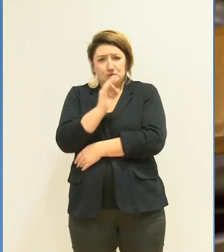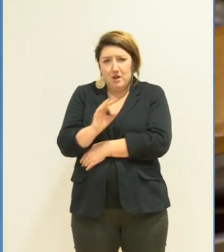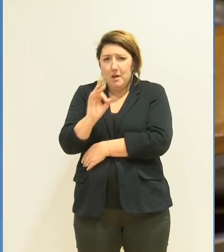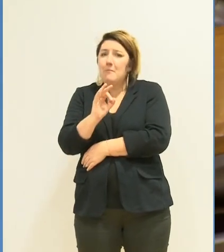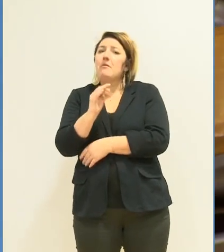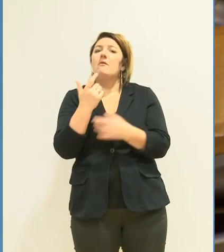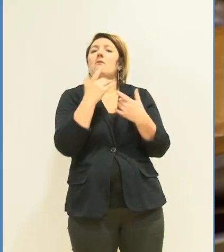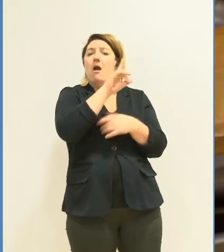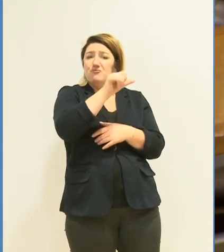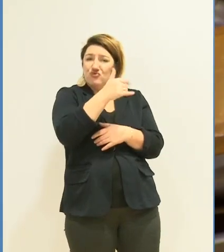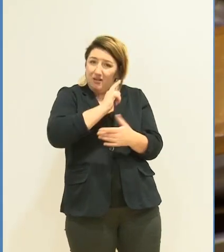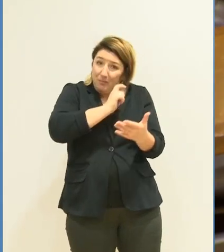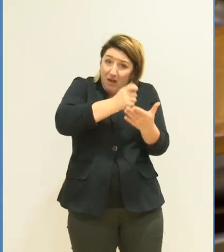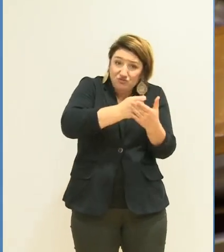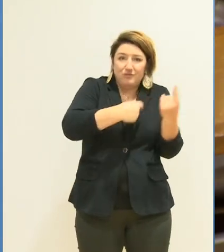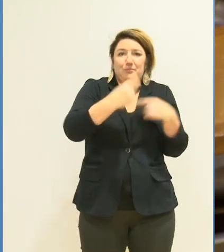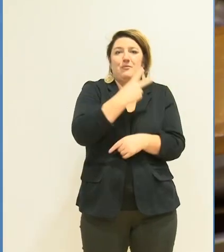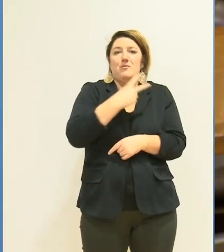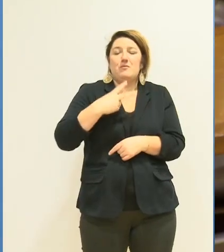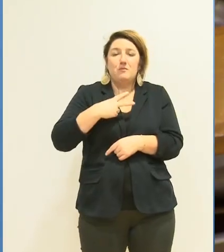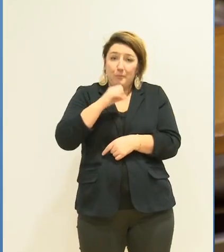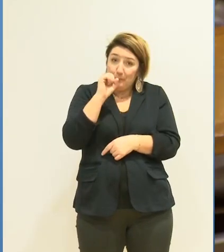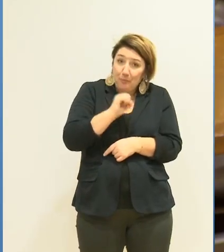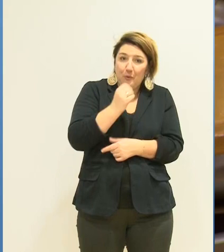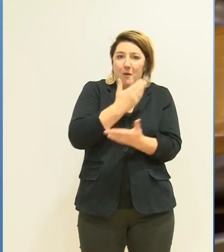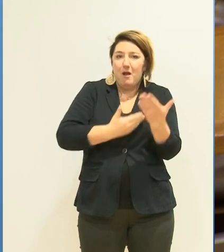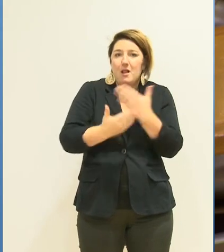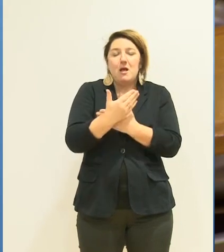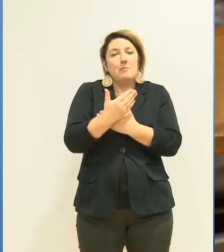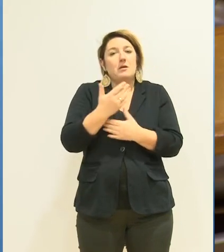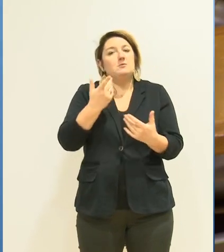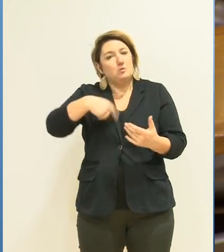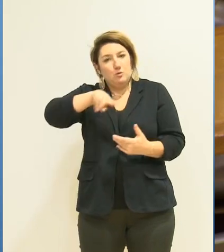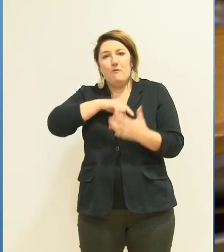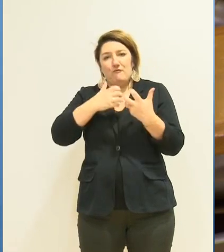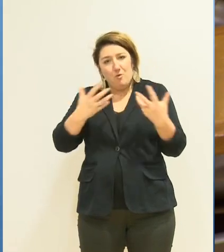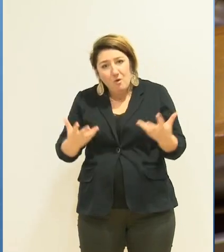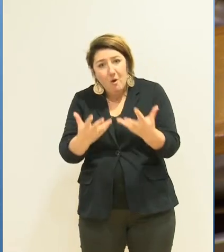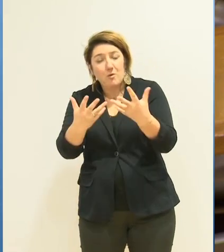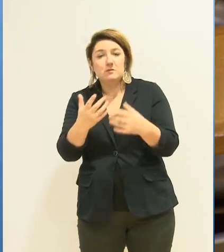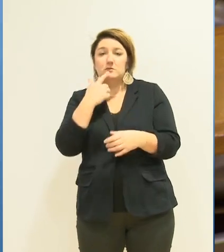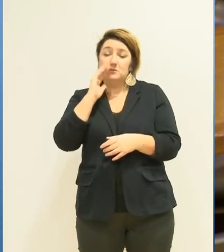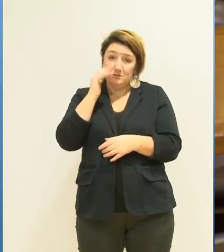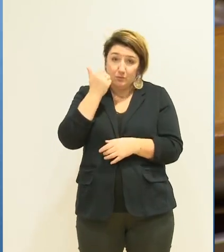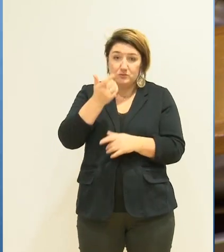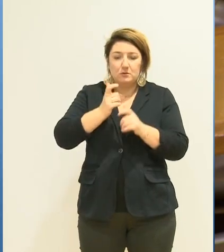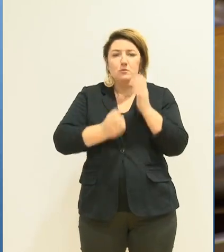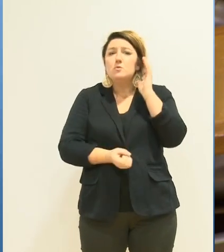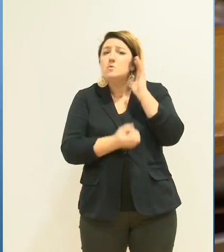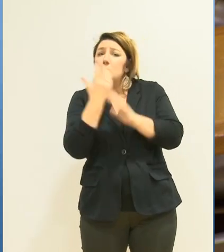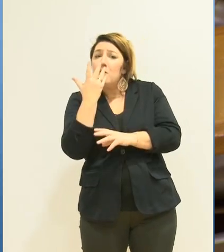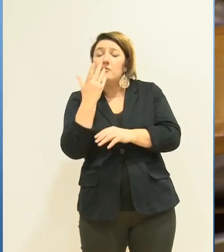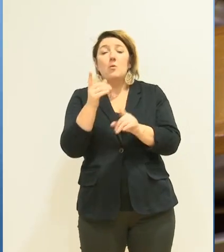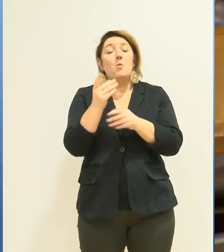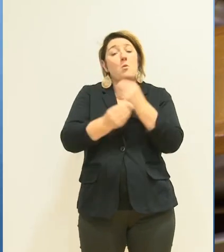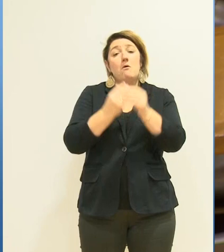soutenir c'est pour cela qu'il ya bien des des dispositifs à la fois d'accession sociale dans le neuf mais aussi dans